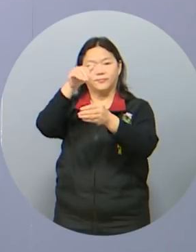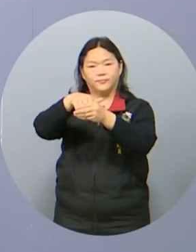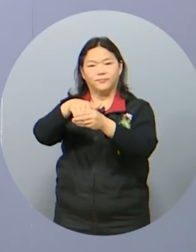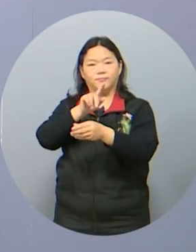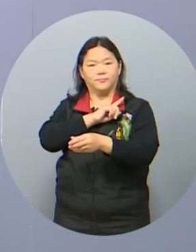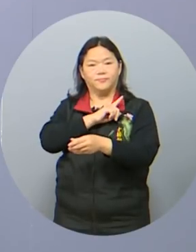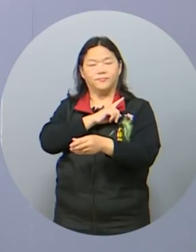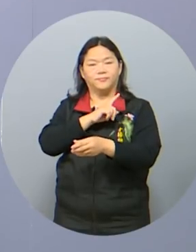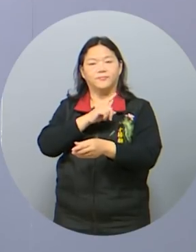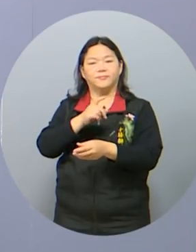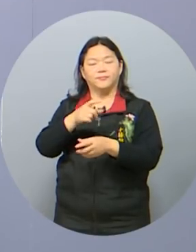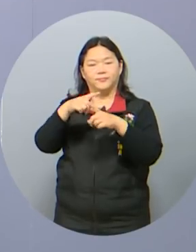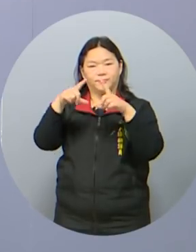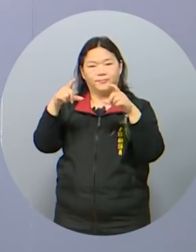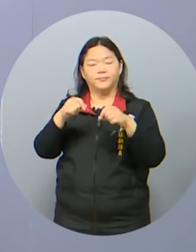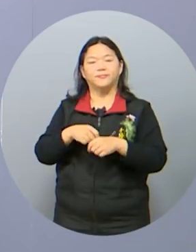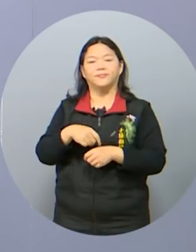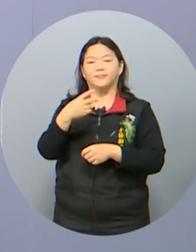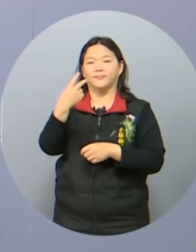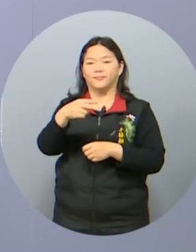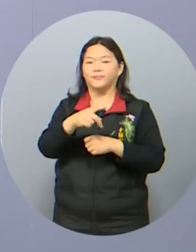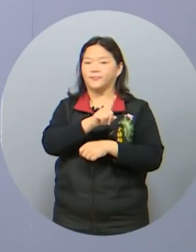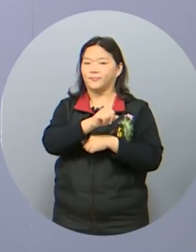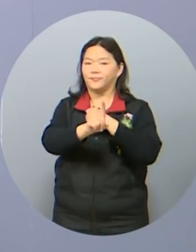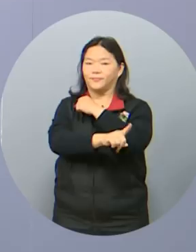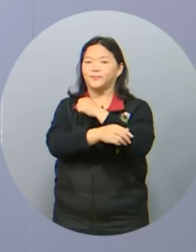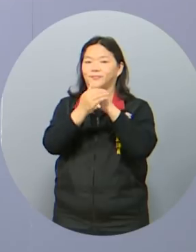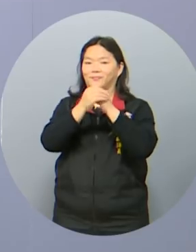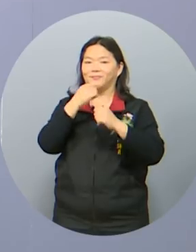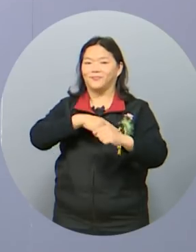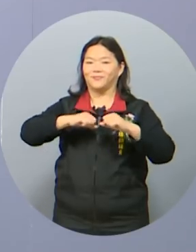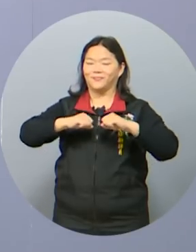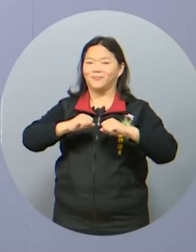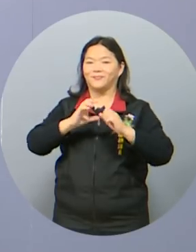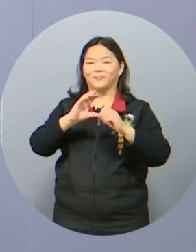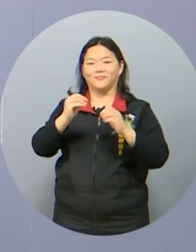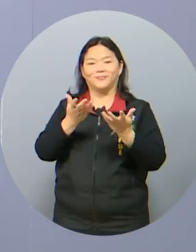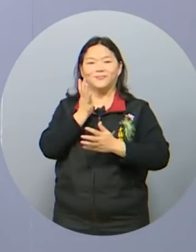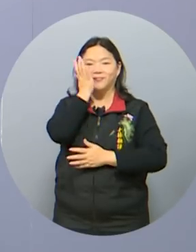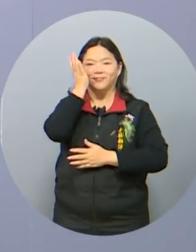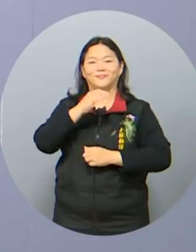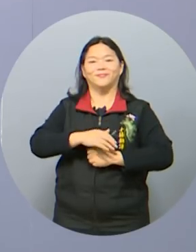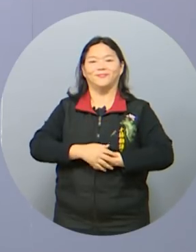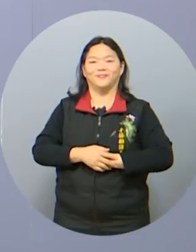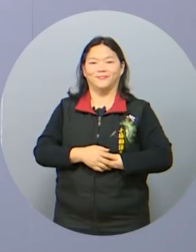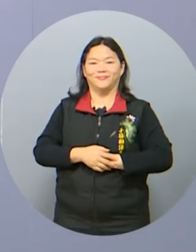下自己神圣的一票。最后，敬祝各位身体健康，万事如意，谢谢。